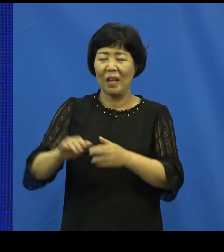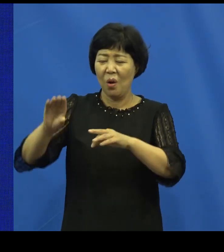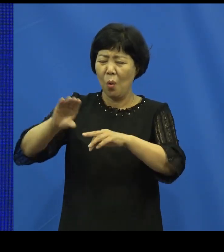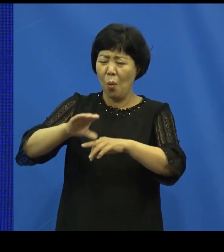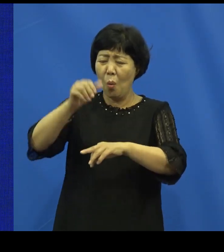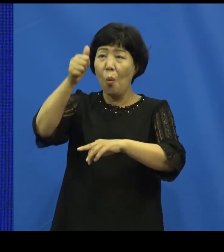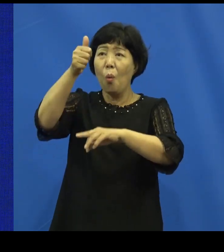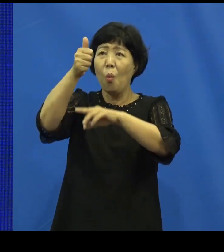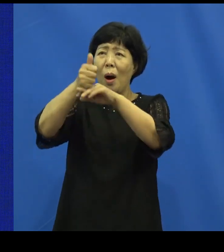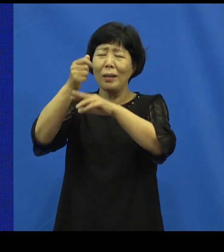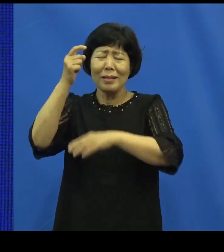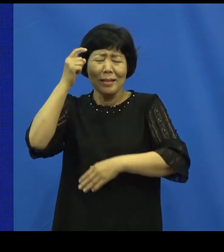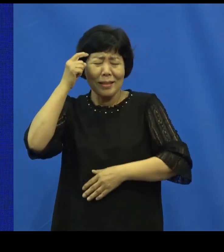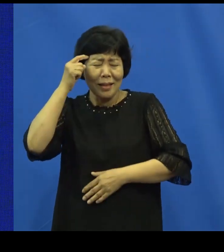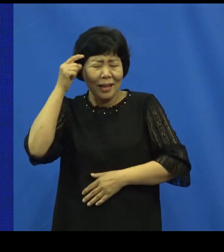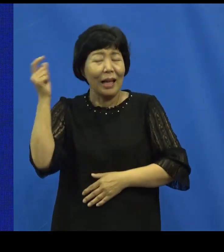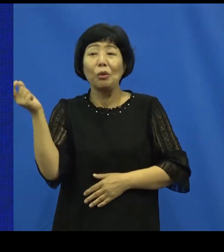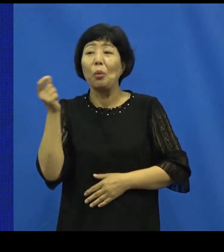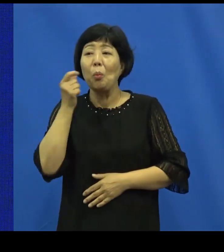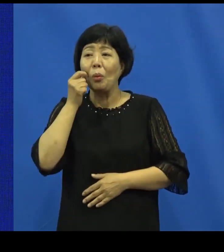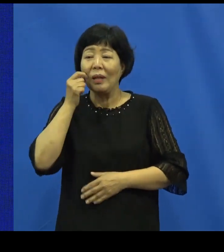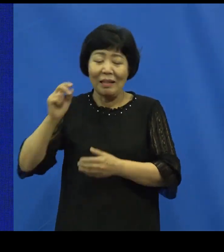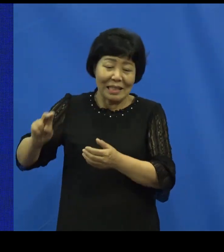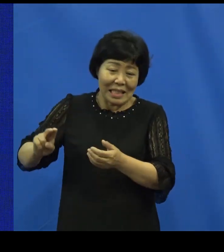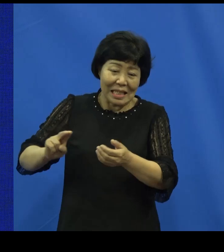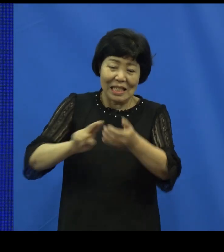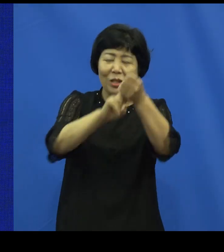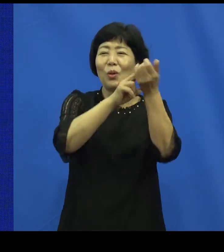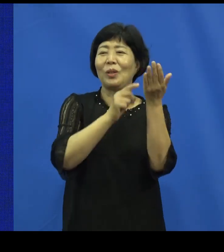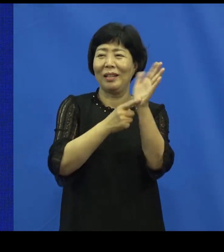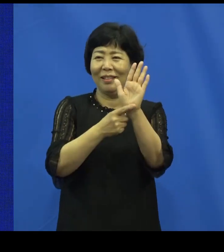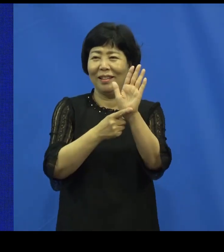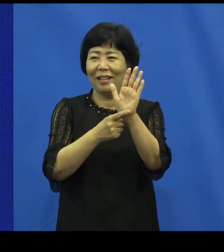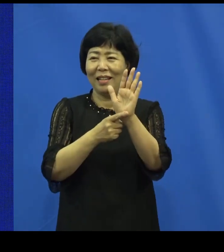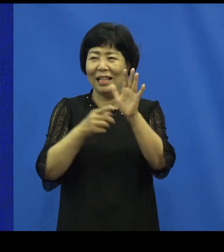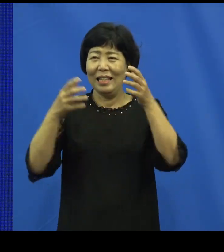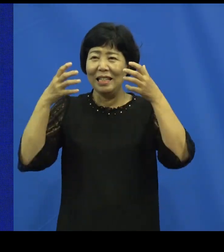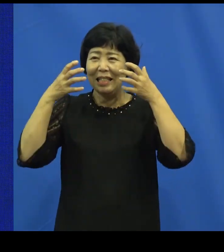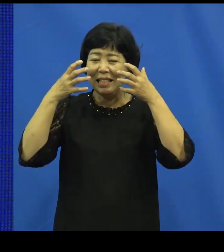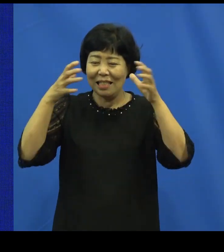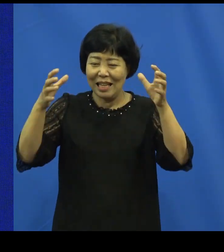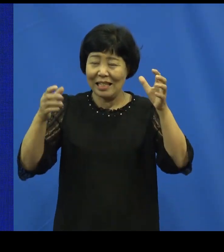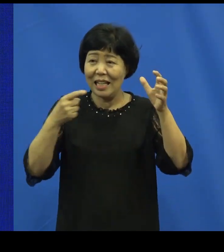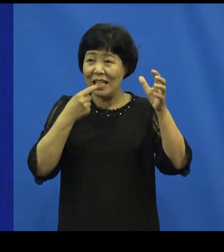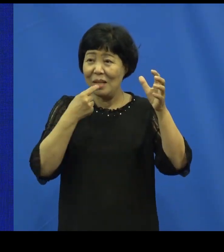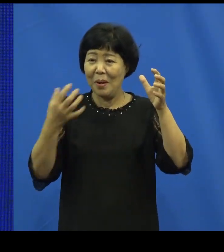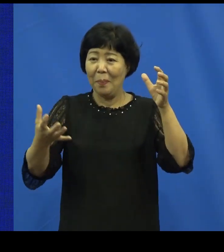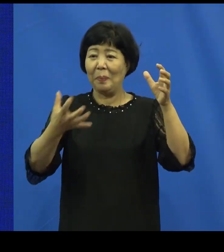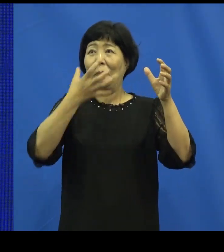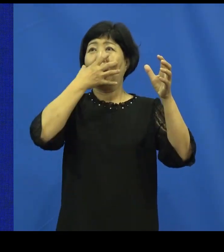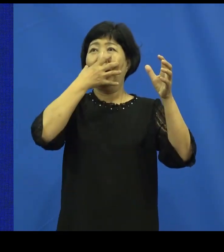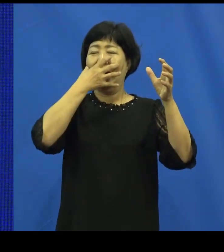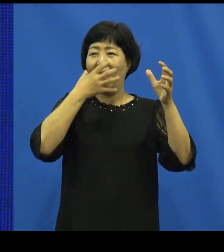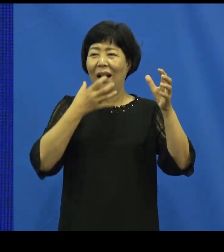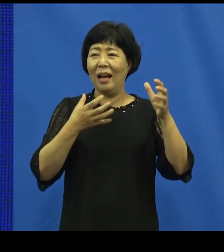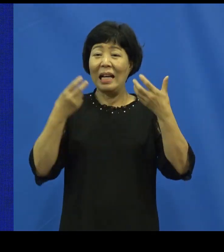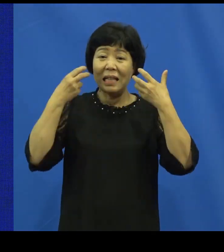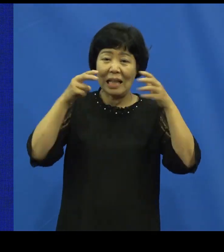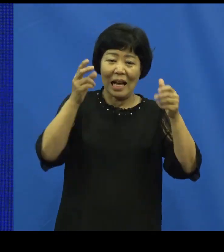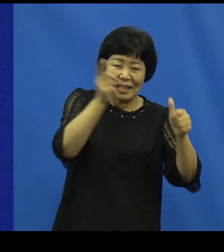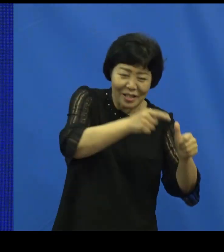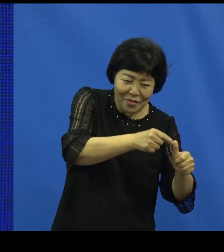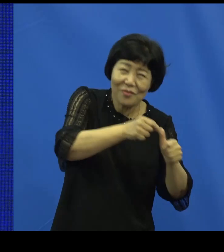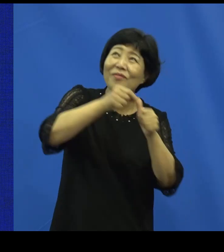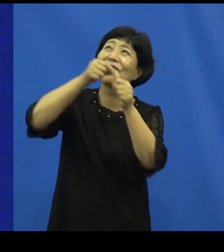상상하지 못하는 하나님의 기적이 일어나고 그 사자의 입을 봉하시고 건져내시는 하나님. 그리고 왕이 그걸